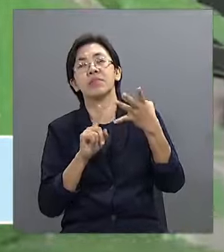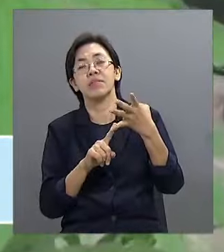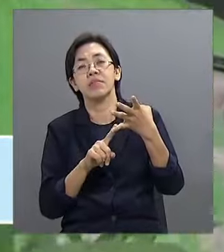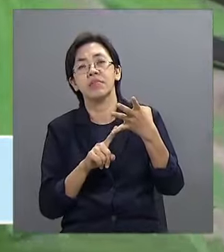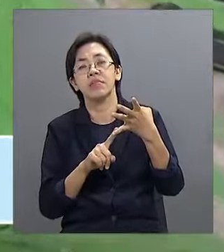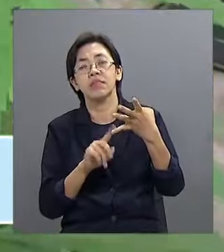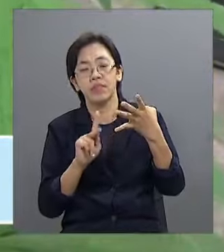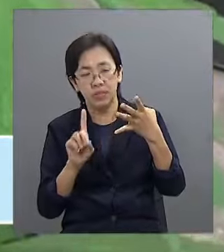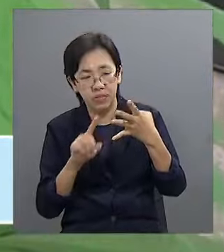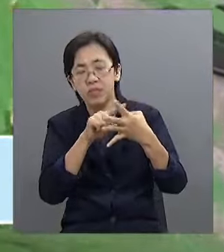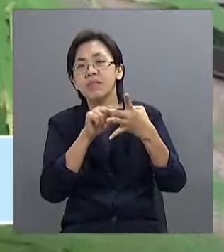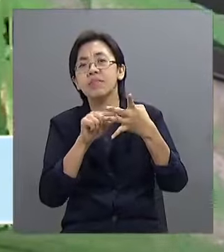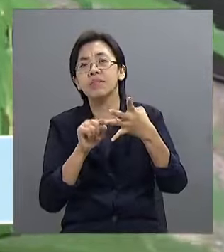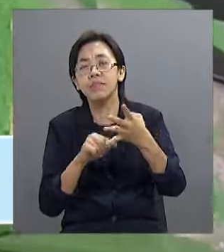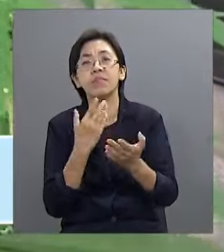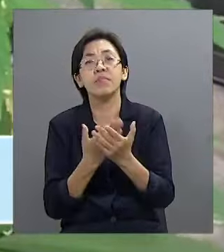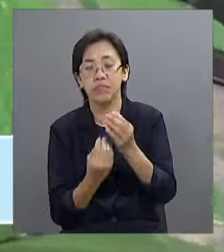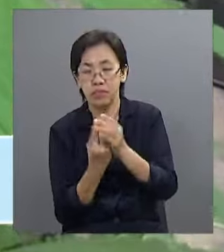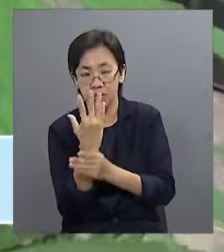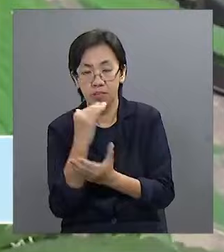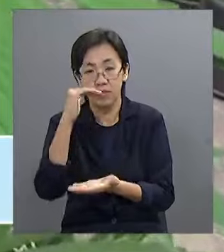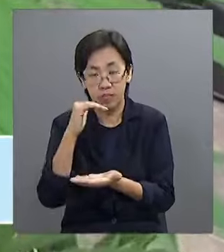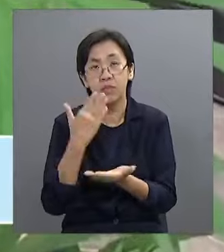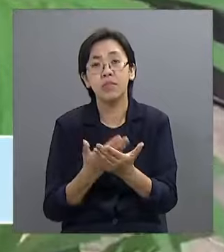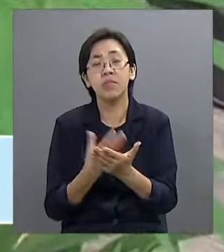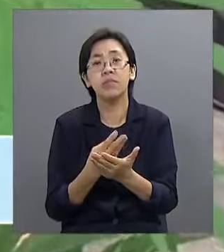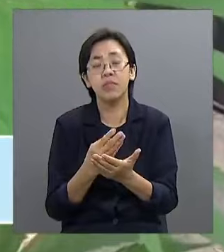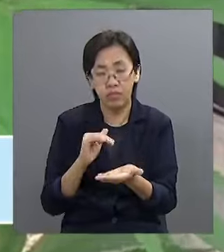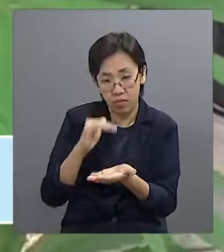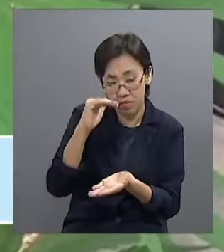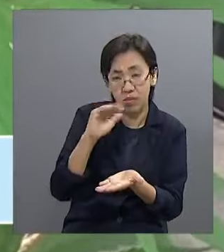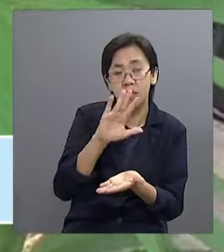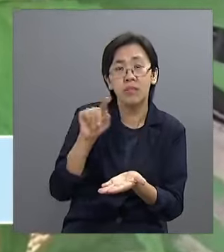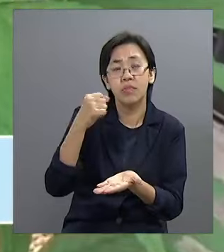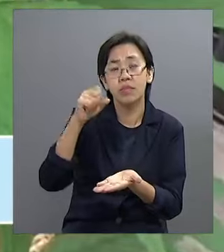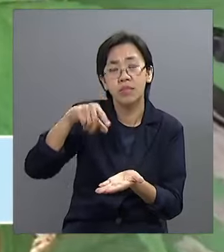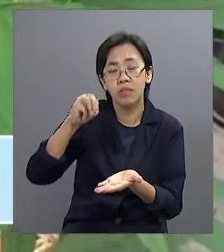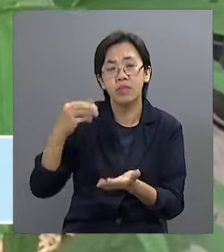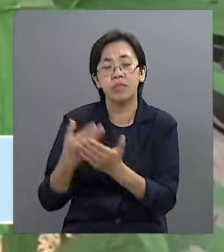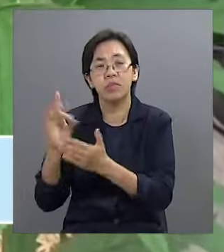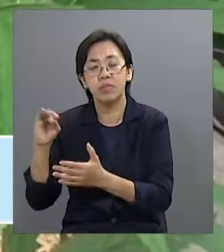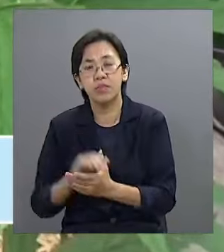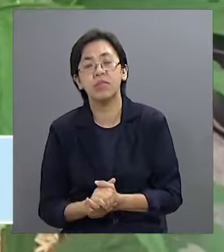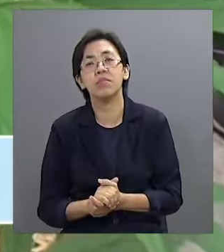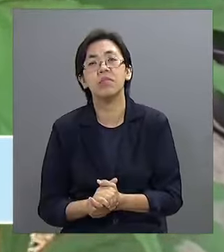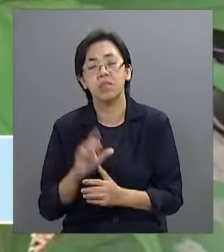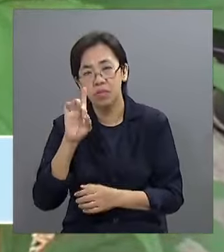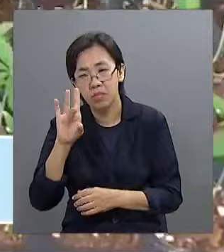าค่ะราคาต้นกล้าสูงประมาณ 5-10 ซมอยู่ที่80บาท 15-20 ซม189บ